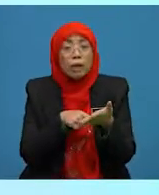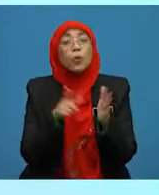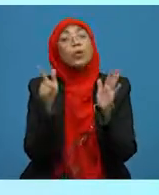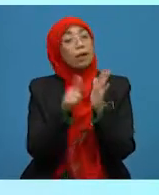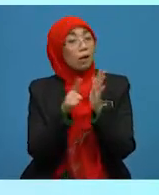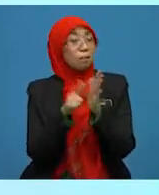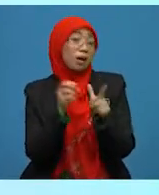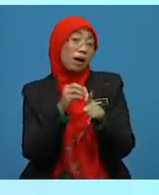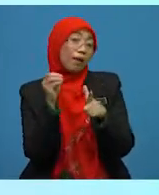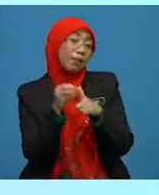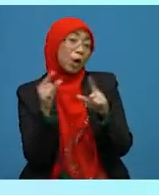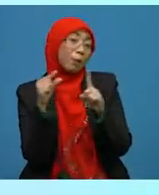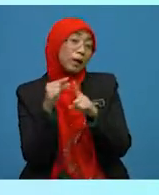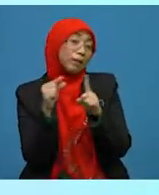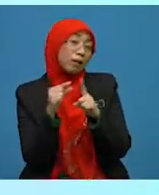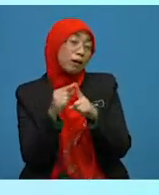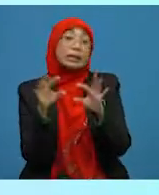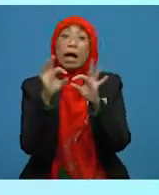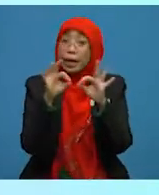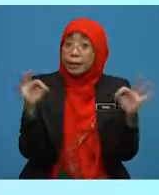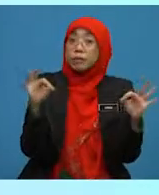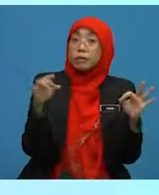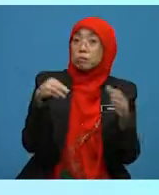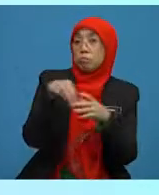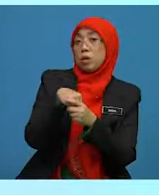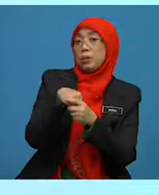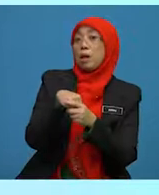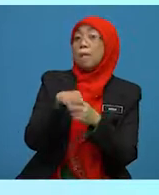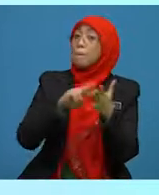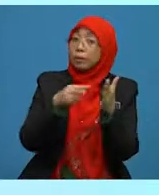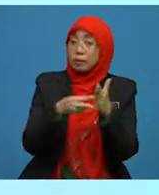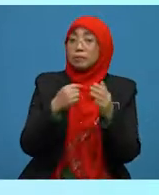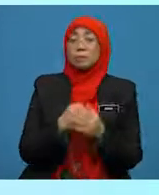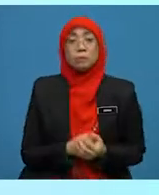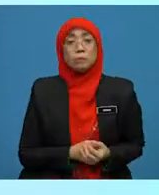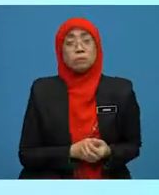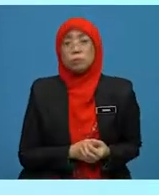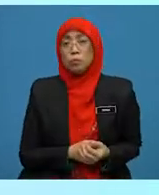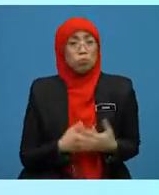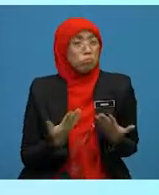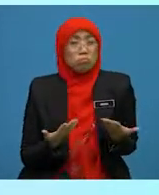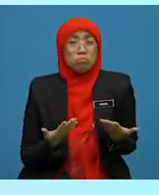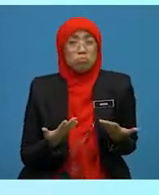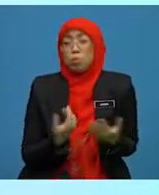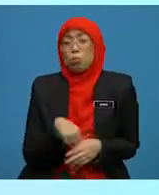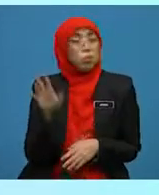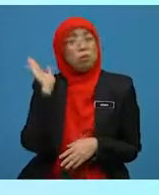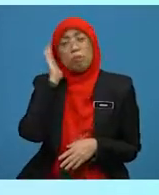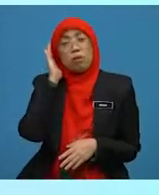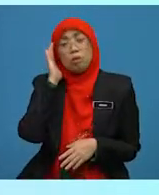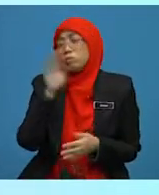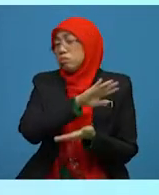atau perkataan atau ayat dengan maknanya. Umumnya, definisi